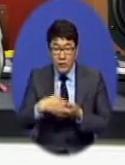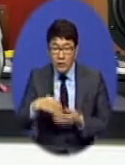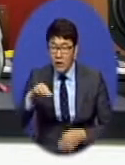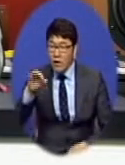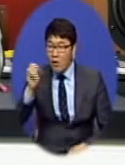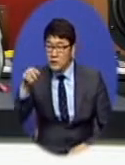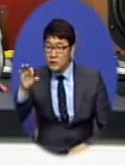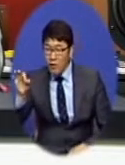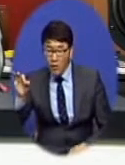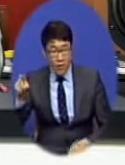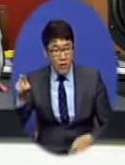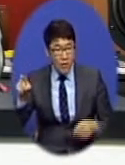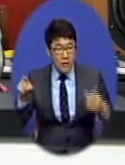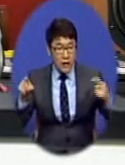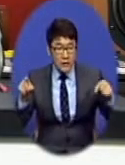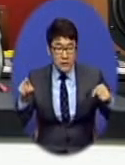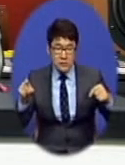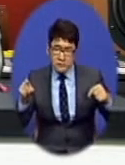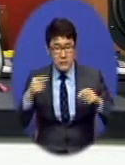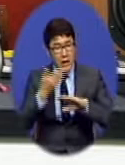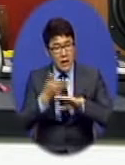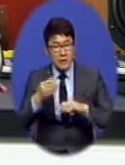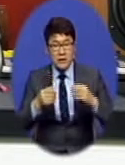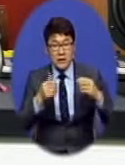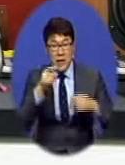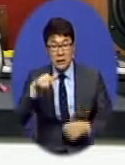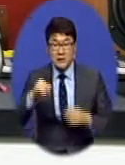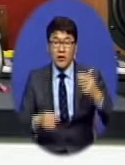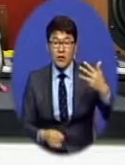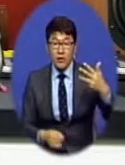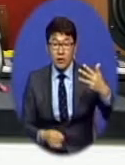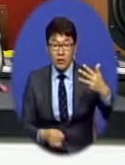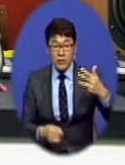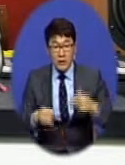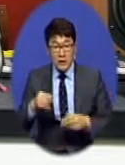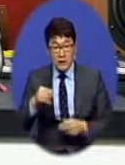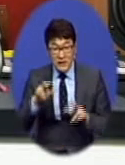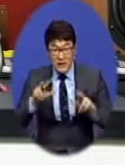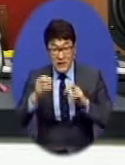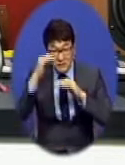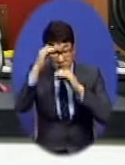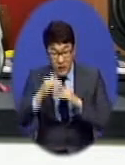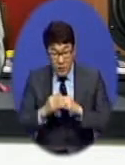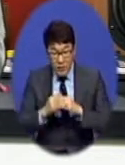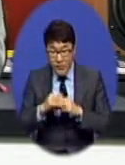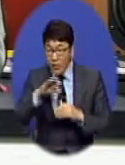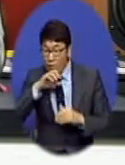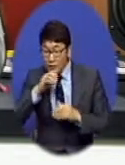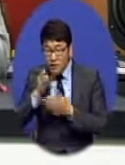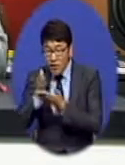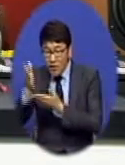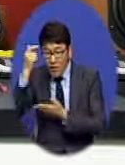오징어하고 낙지하고 차이가 있는 게 다리가 네. 8개예요. 아, 낙지는. 그러면은 네. 세발 낙지는 낙지 거일까요? 오징어 거일까요? 아,